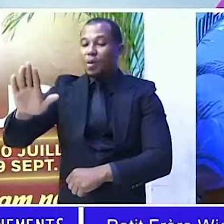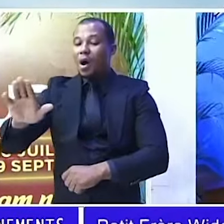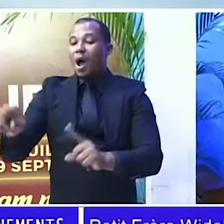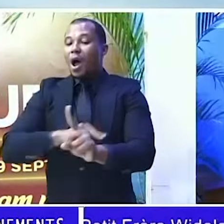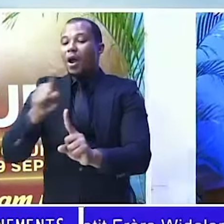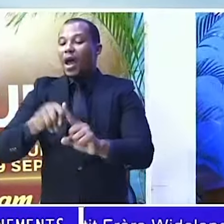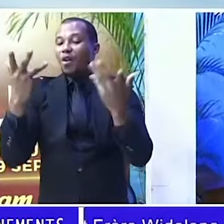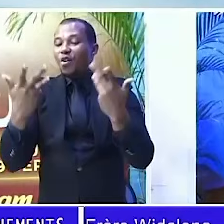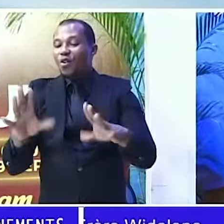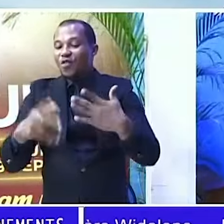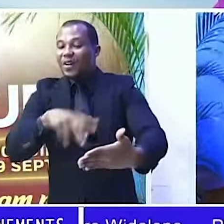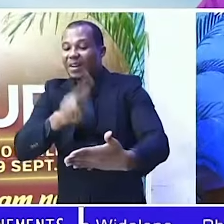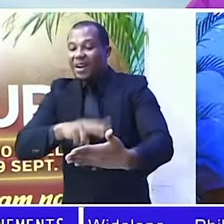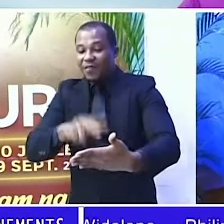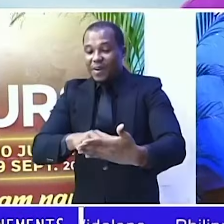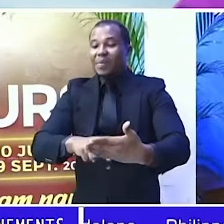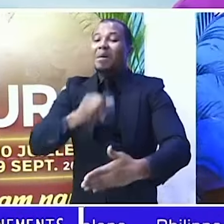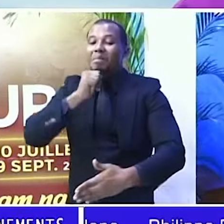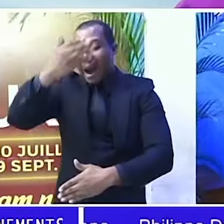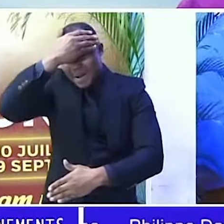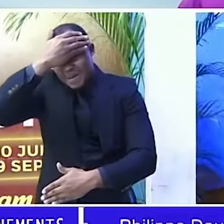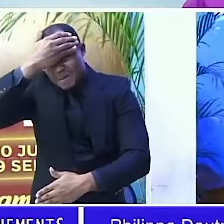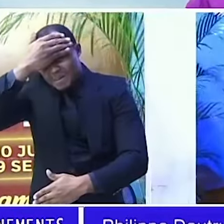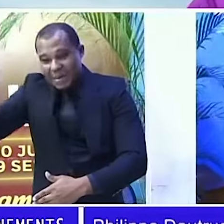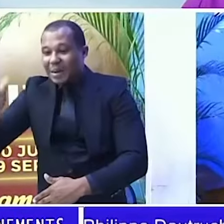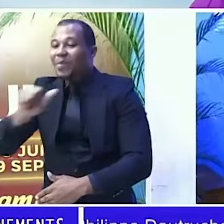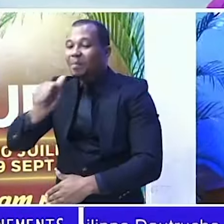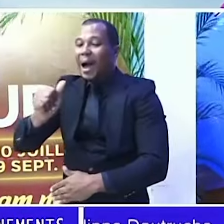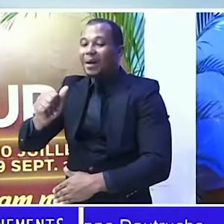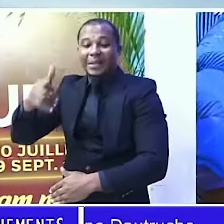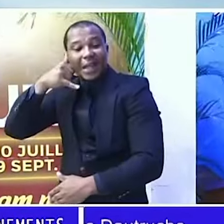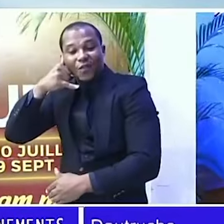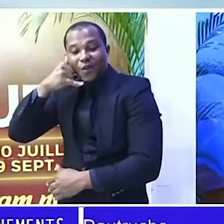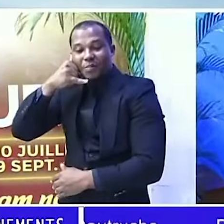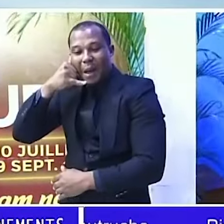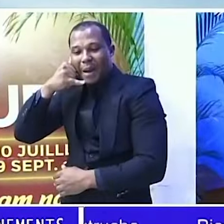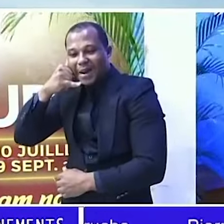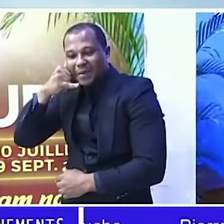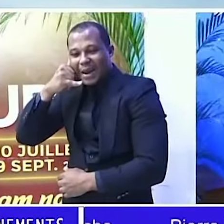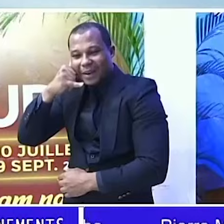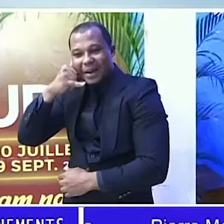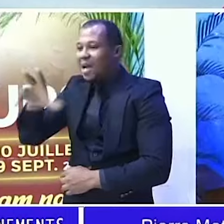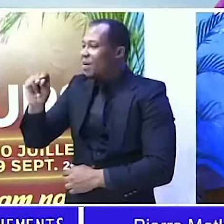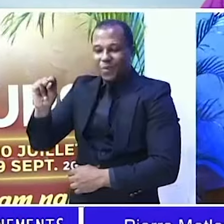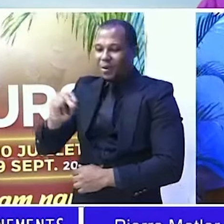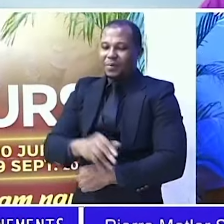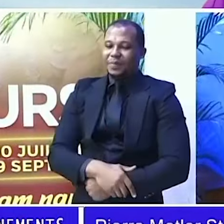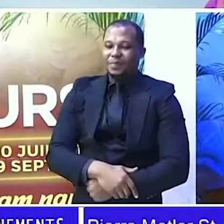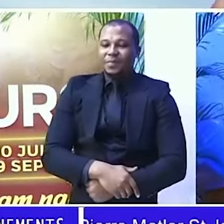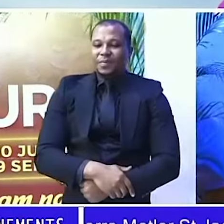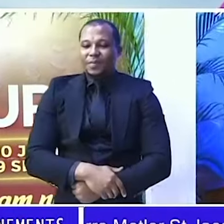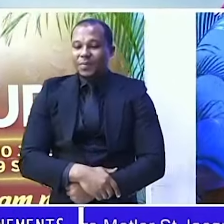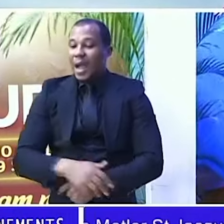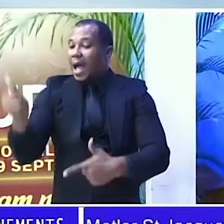commentaires yo toujours à rappeler mon yo pas oublier pas parler dans téléphone dans l'église là mais téléphone nous sous silence alors